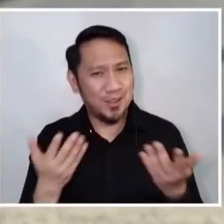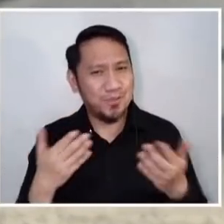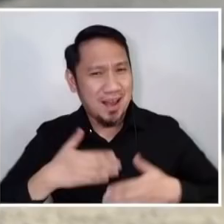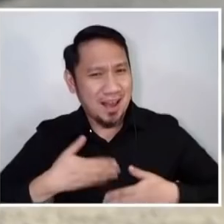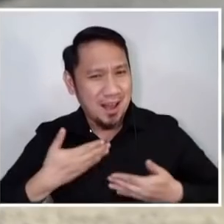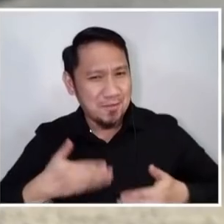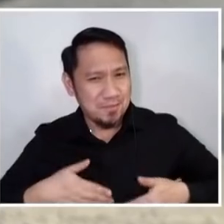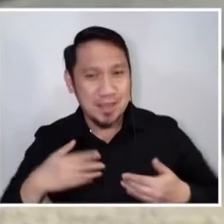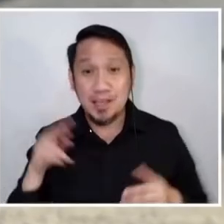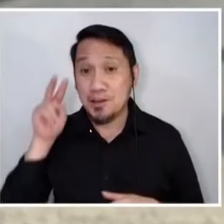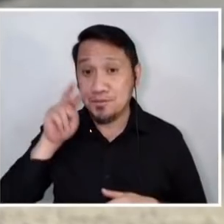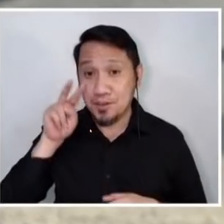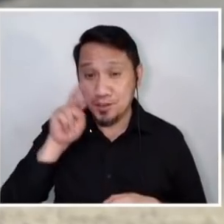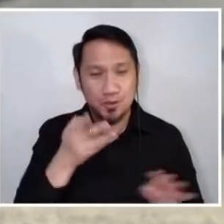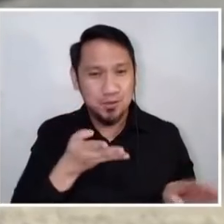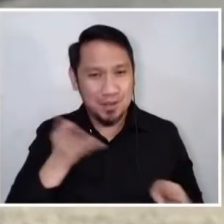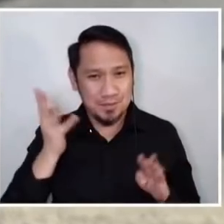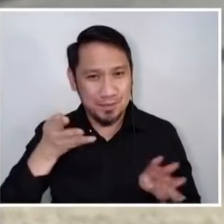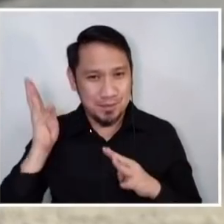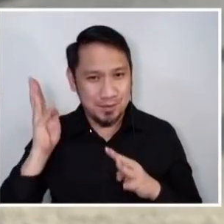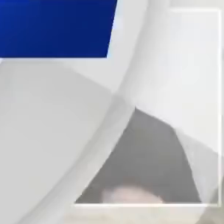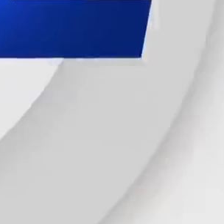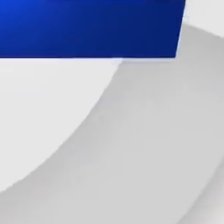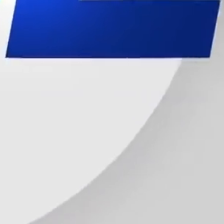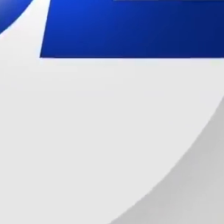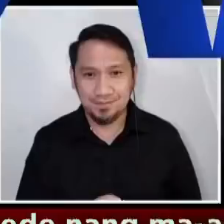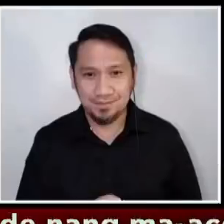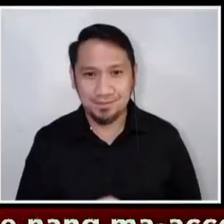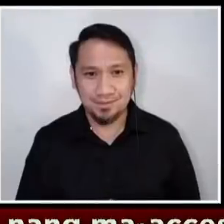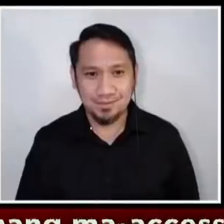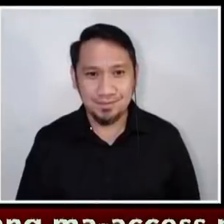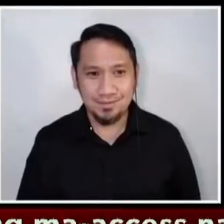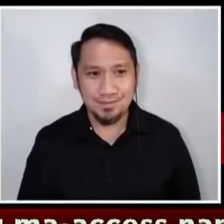uploads ng ating mga netizens.